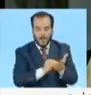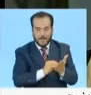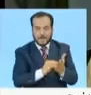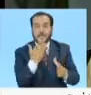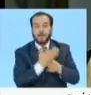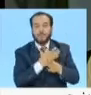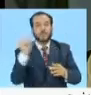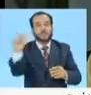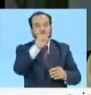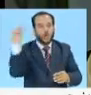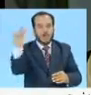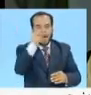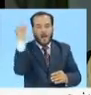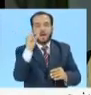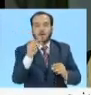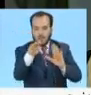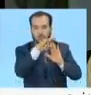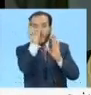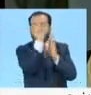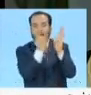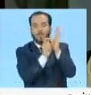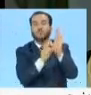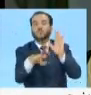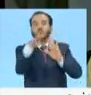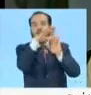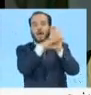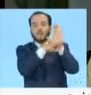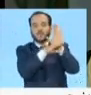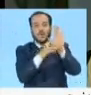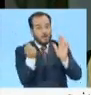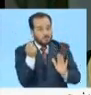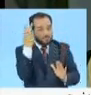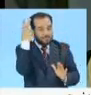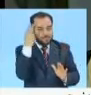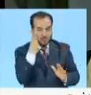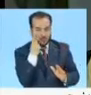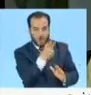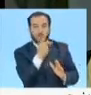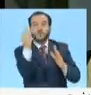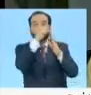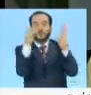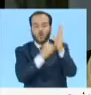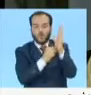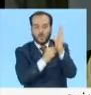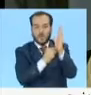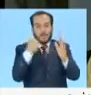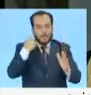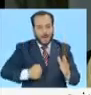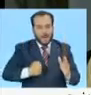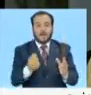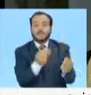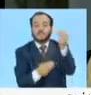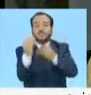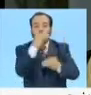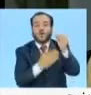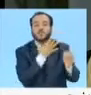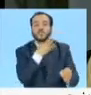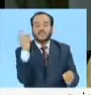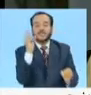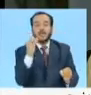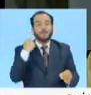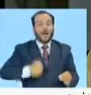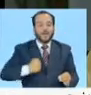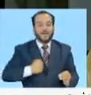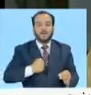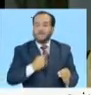أطر دولية ومعايير دولية كاملة. أعتقد ما جاء في هذا الدستور وفي التعديلات الدستورية في